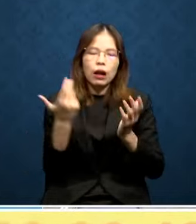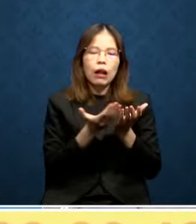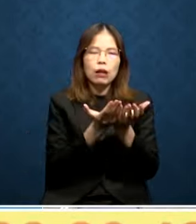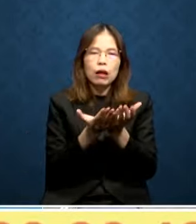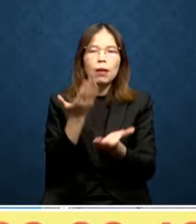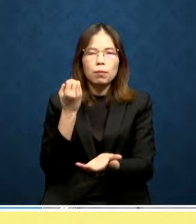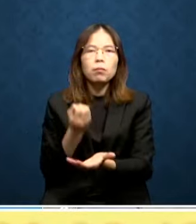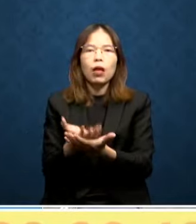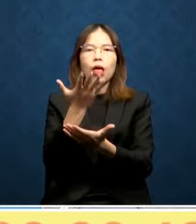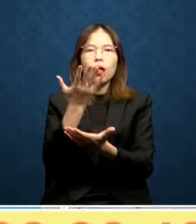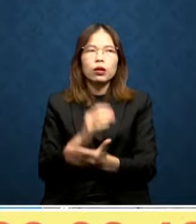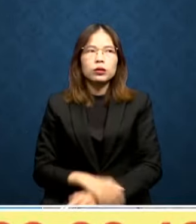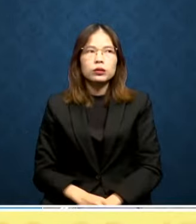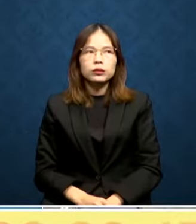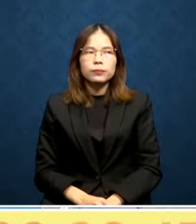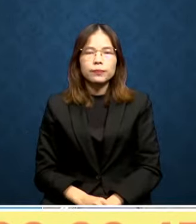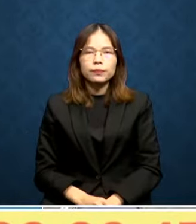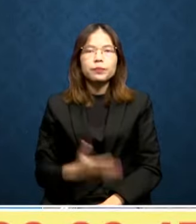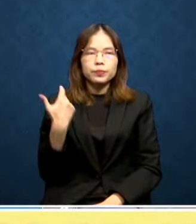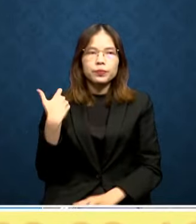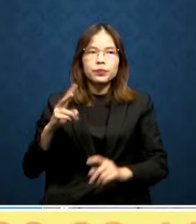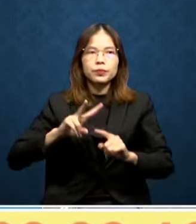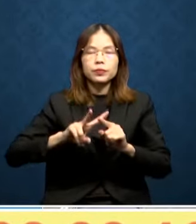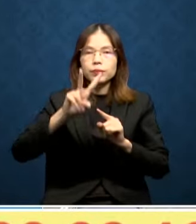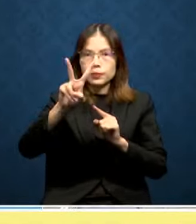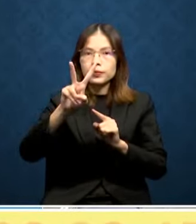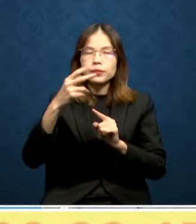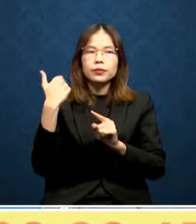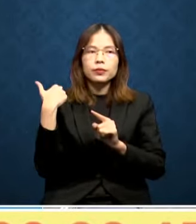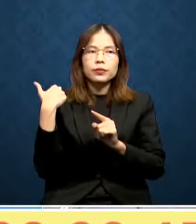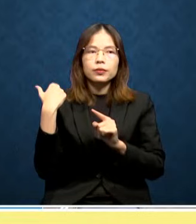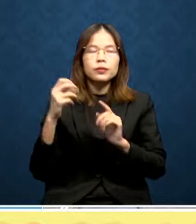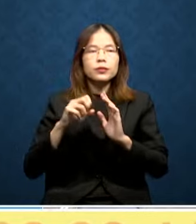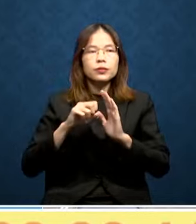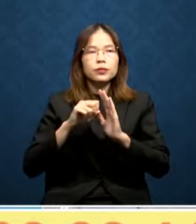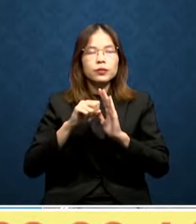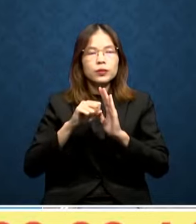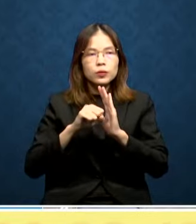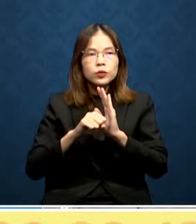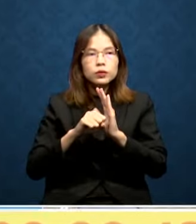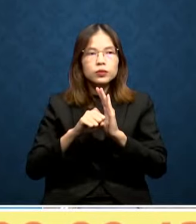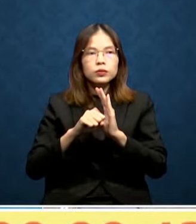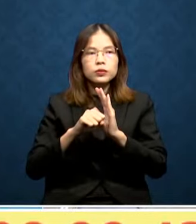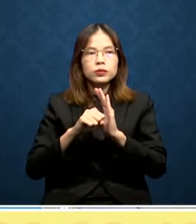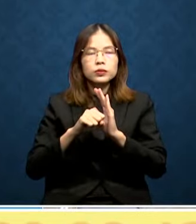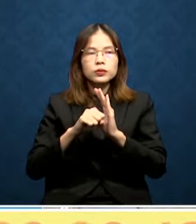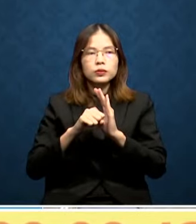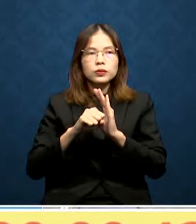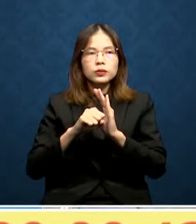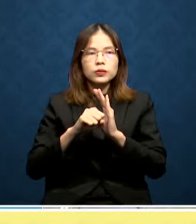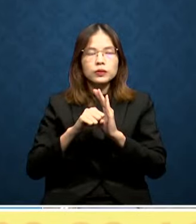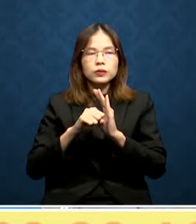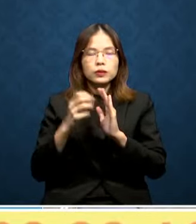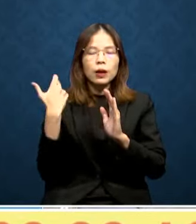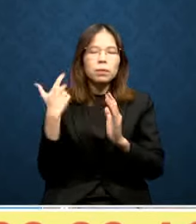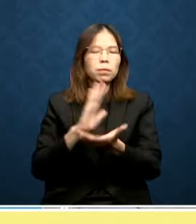2นะครับเ่อเกิดขึ้นที่จังหวัดสมุทรสาครนะครับเรื่องการเปลี่ยนแปลงผังเมืองนะครับการเปลี่ยนแปลงผัง